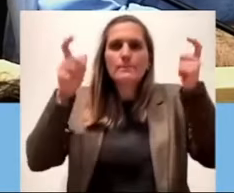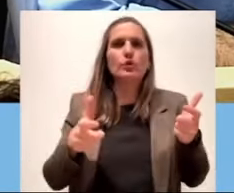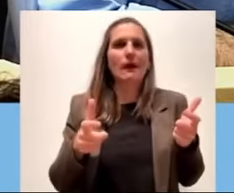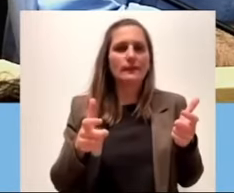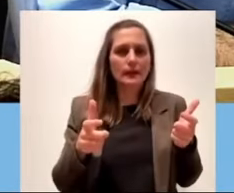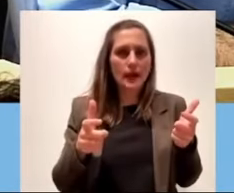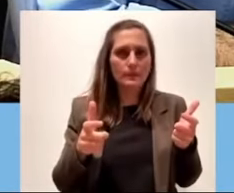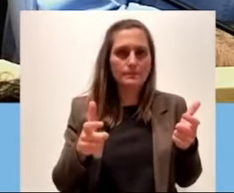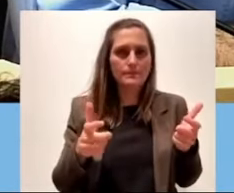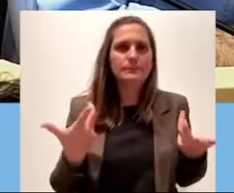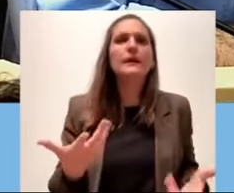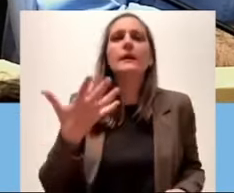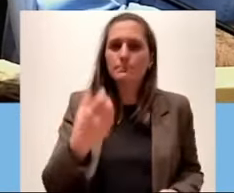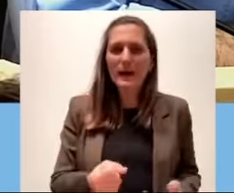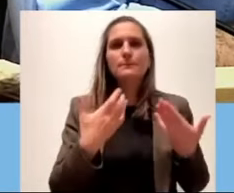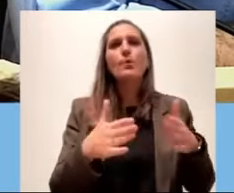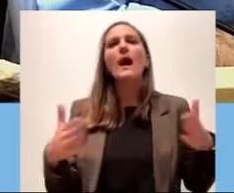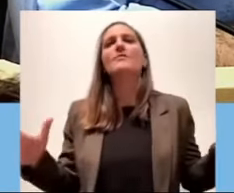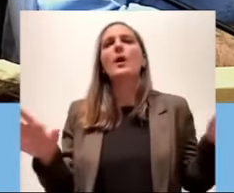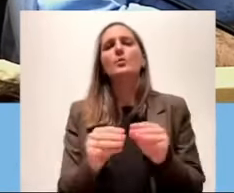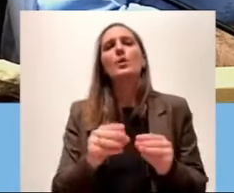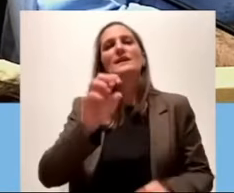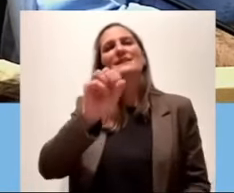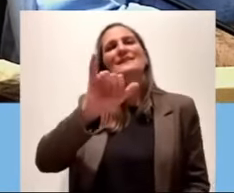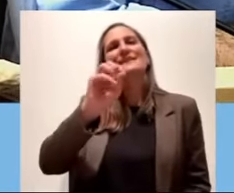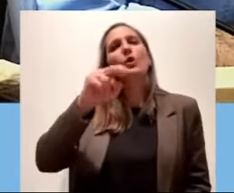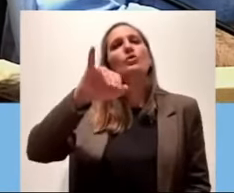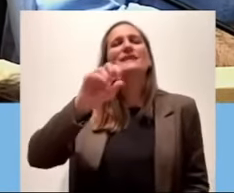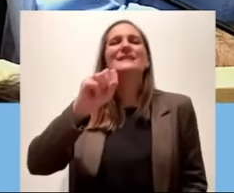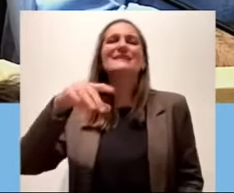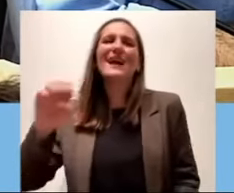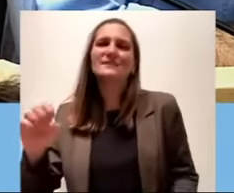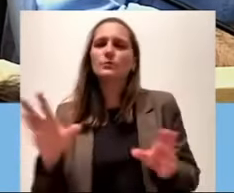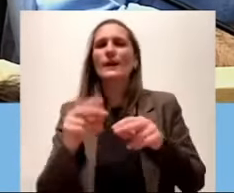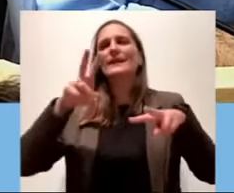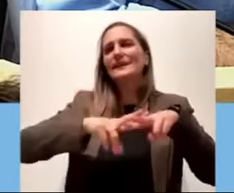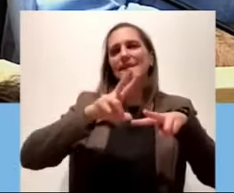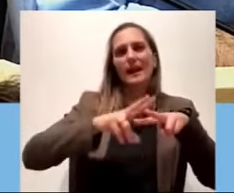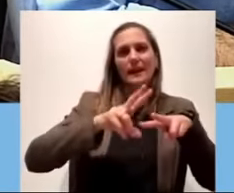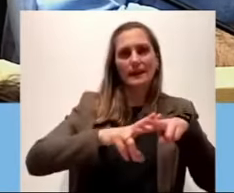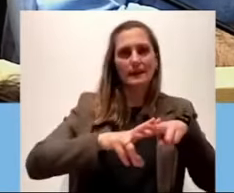είναι και η προπαγάνδα των σιωνιστών. Είναι η προπαγάνδα της Ισραηλίτικης Πρεσβείας από την κυρία Παπαδοπούλου.